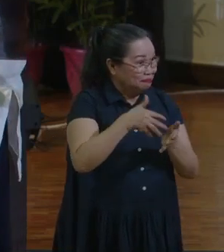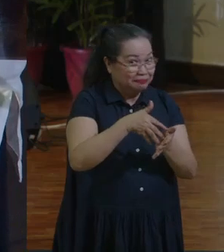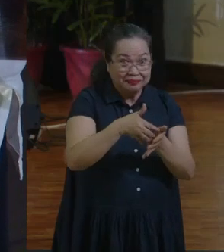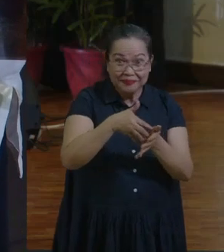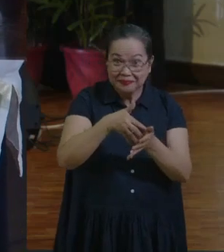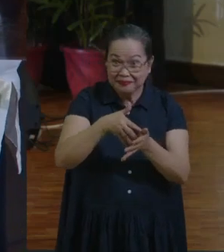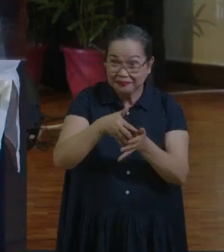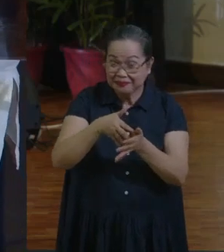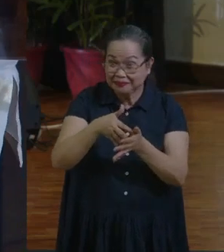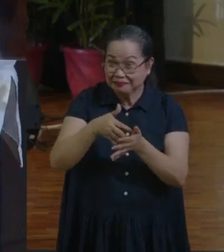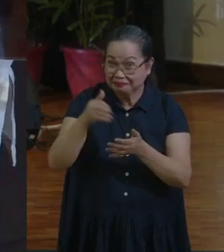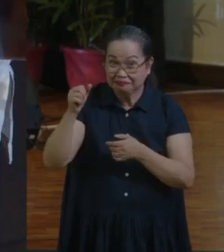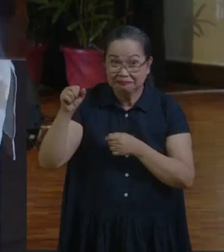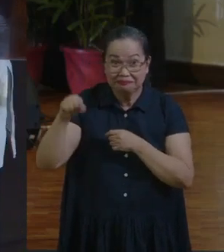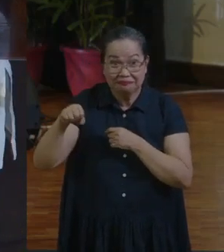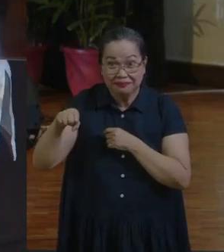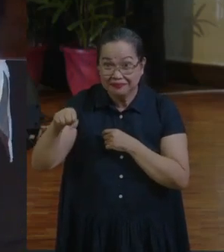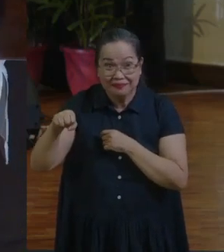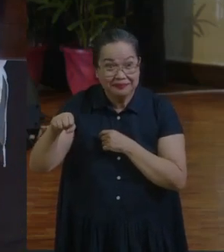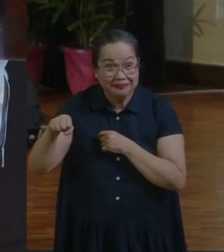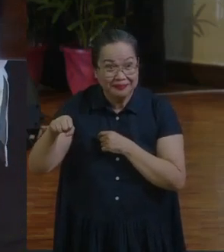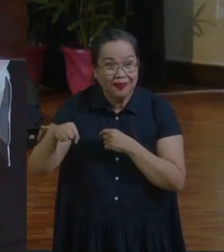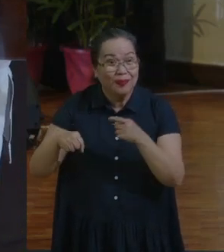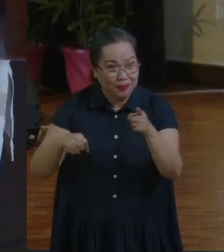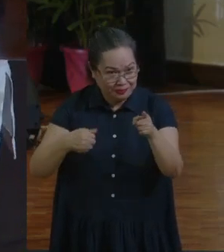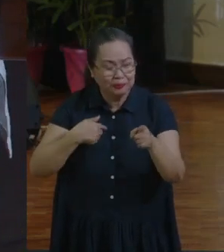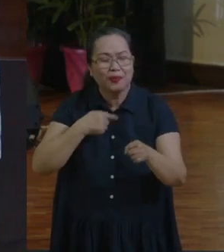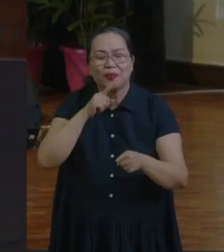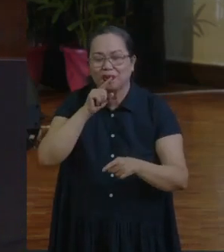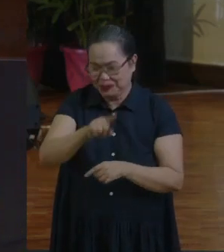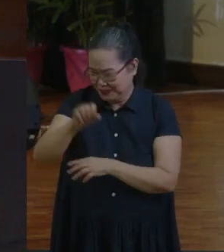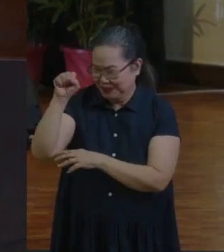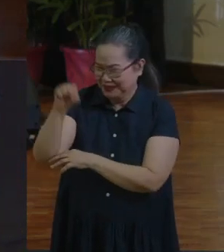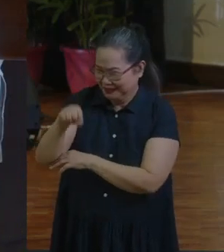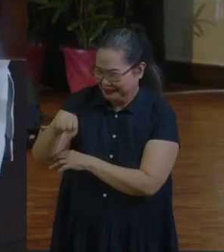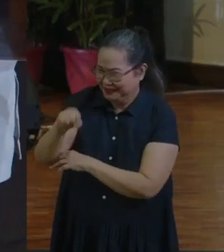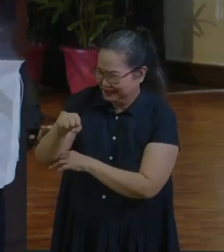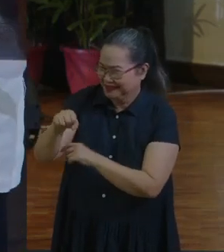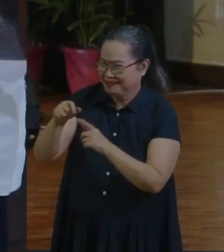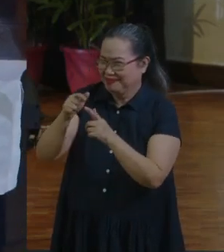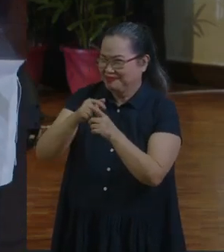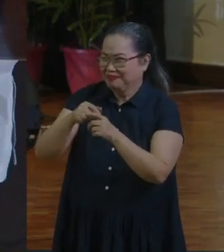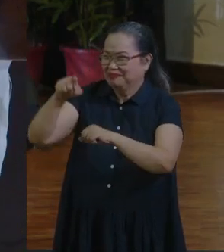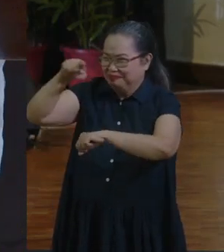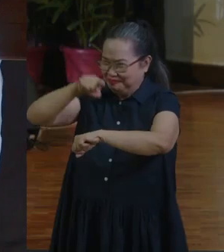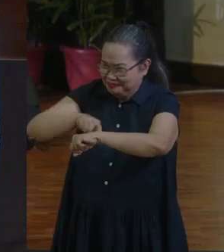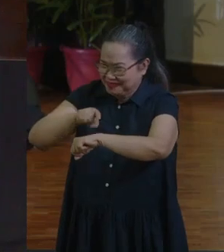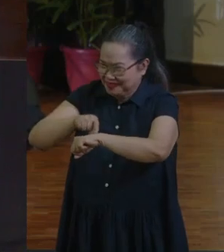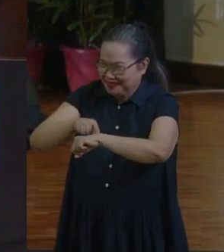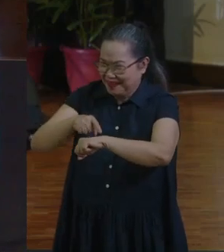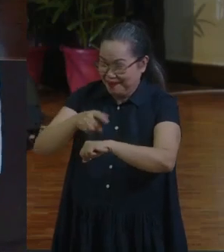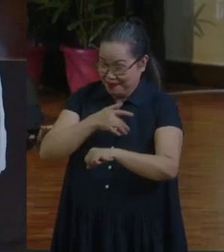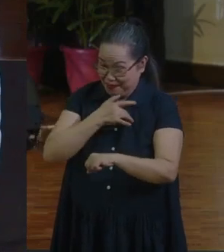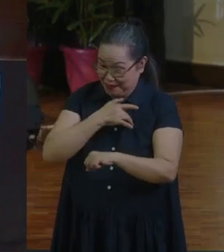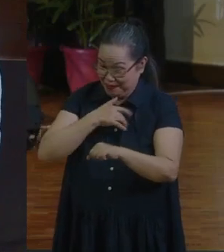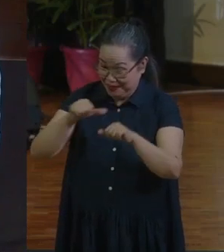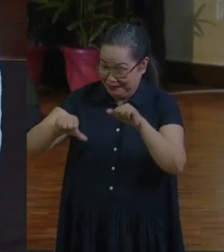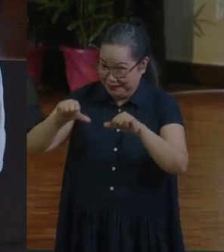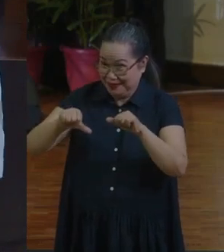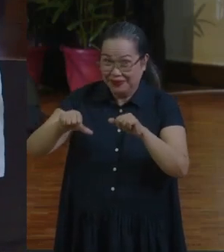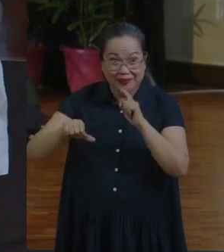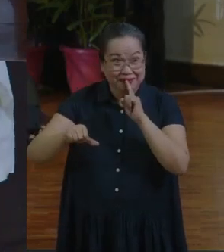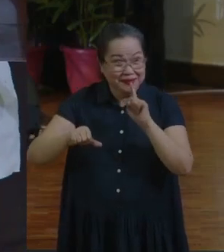na o di kaya ay nakaranas ng panahon ng pagdududa